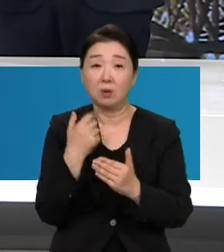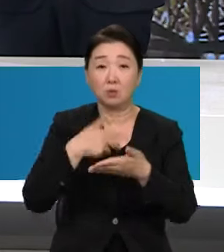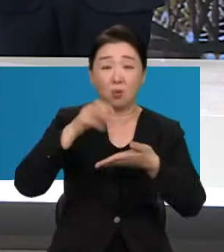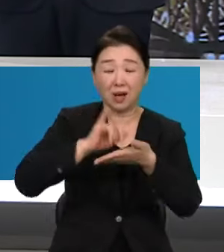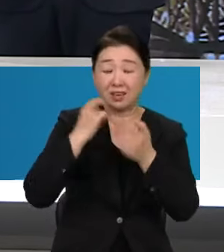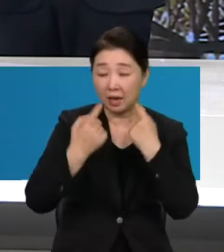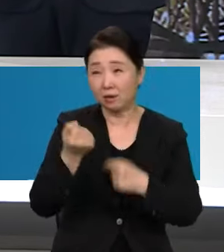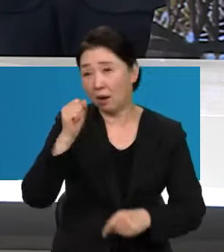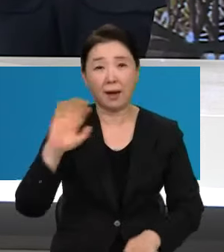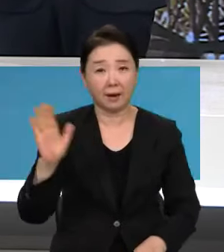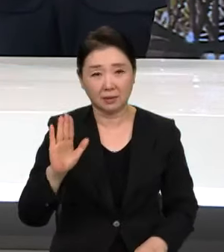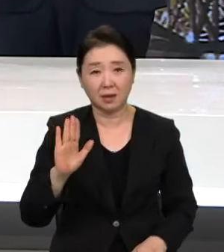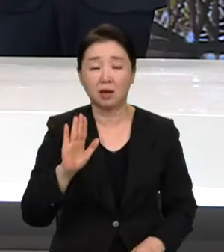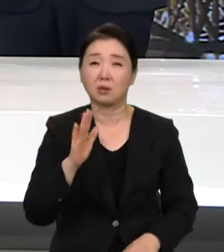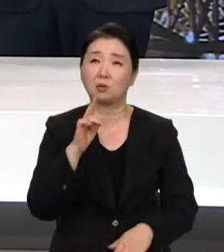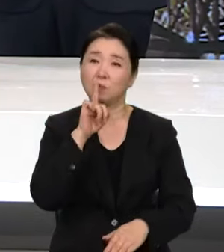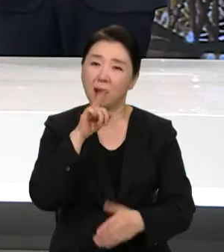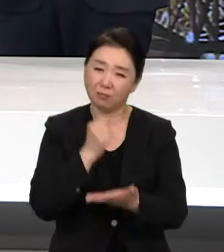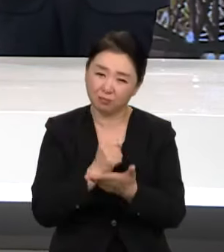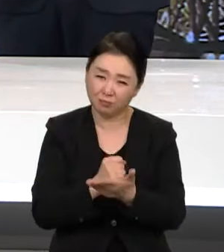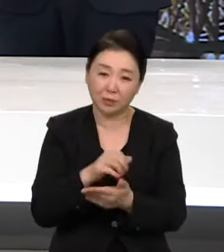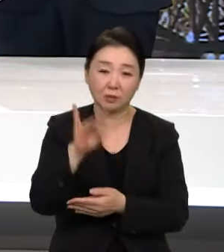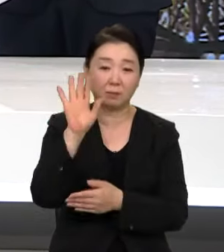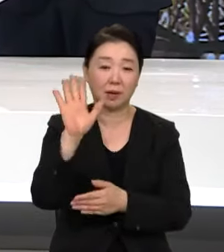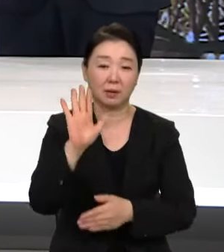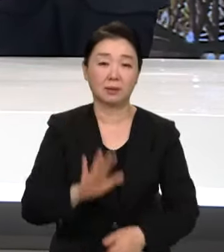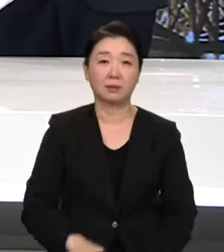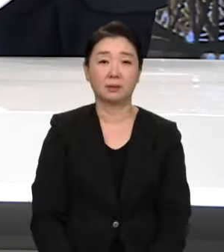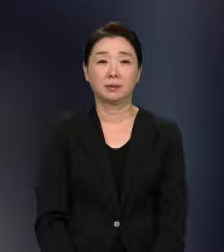논란 처음이 아닙니다. 계속해서 정인아 기자입니다.